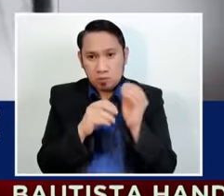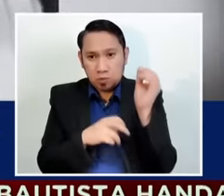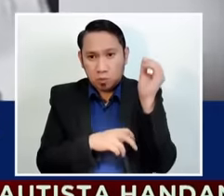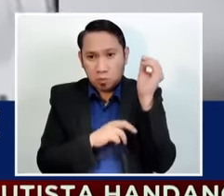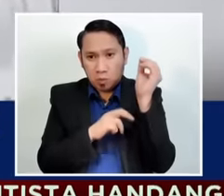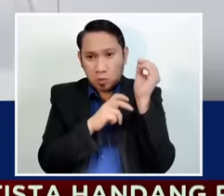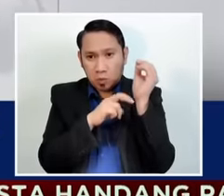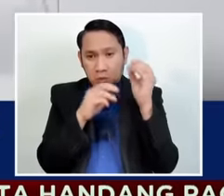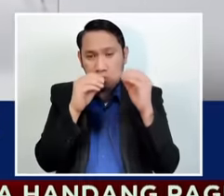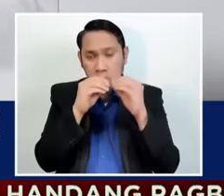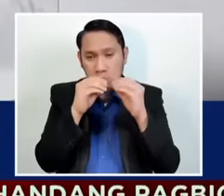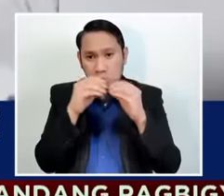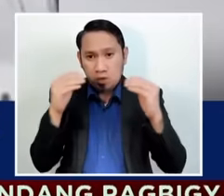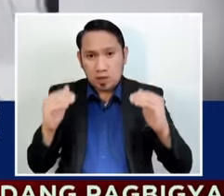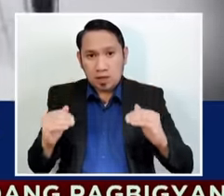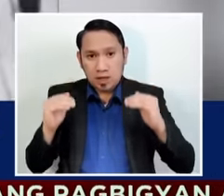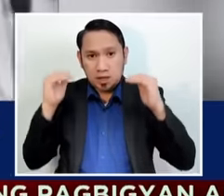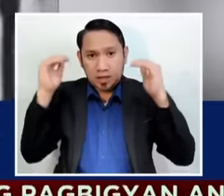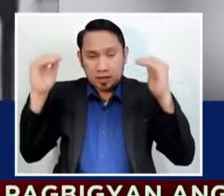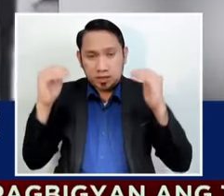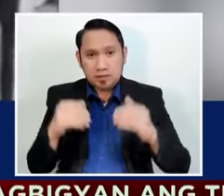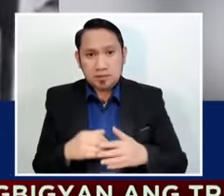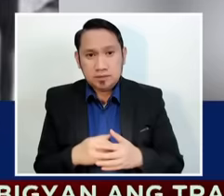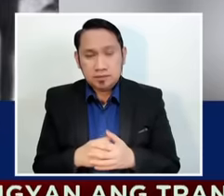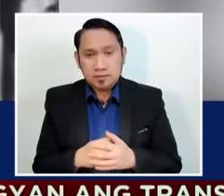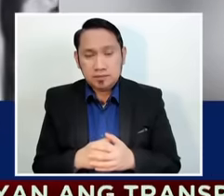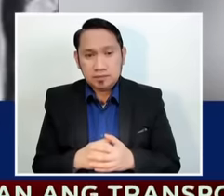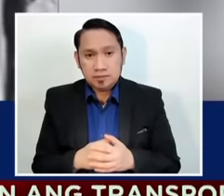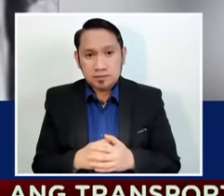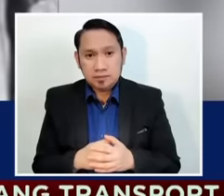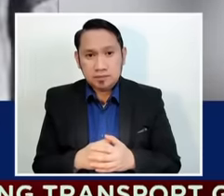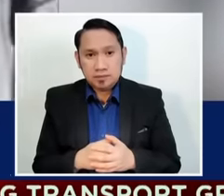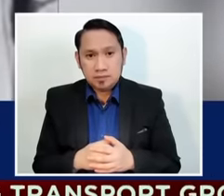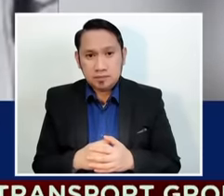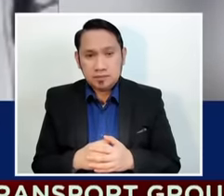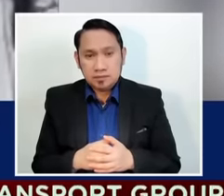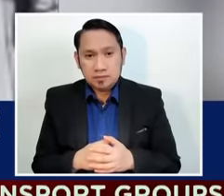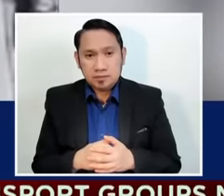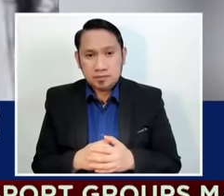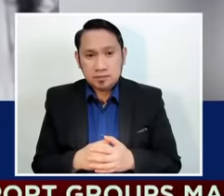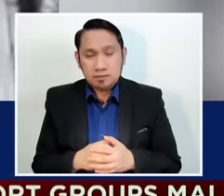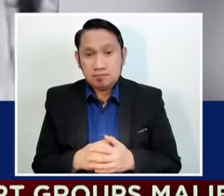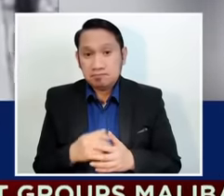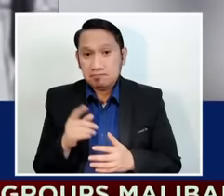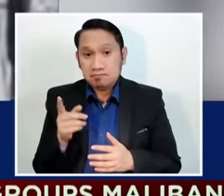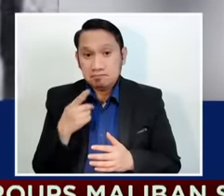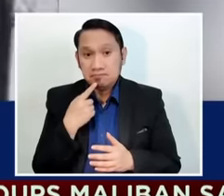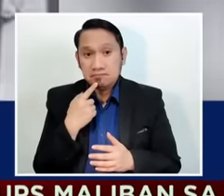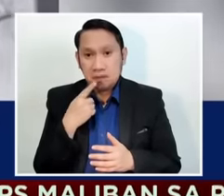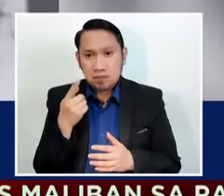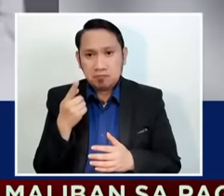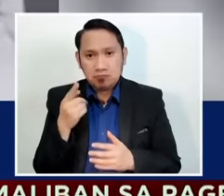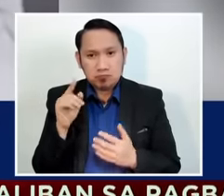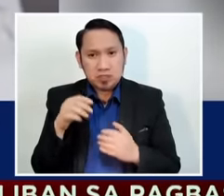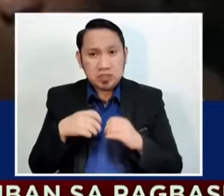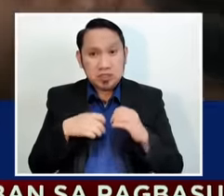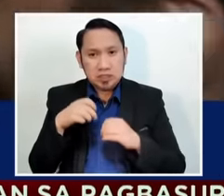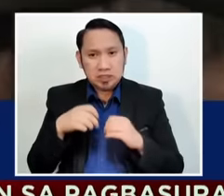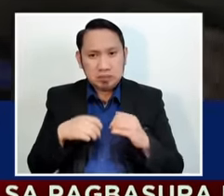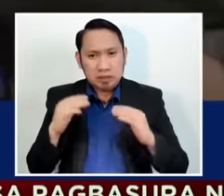higit 100 talampakan ng taas o kasing laki na 10 palapag na gusali ayon sa isang Meralco engineer.